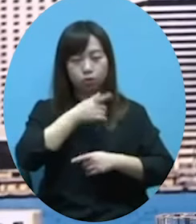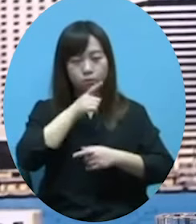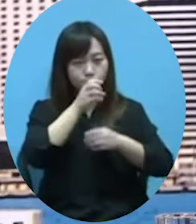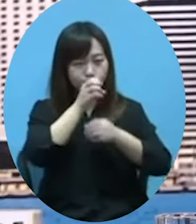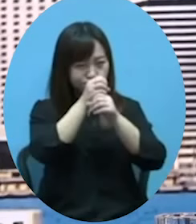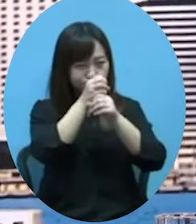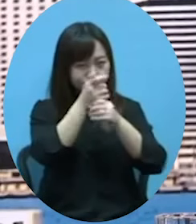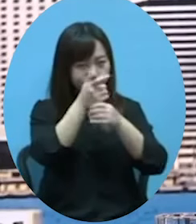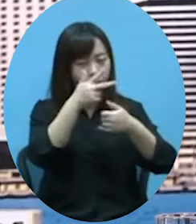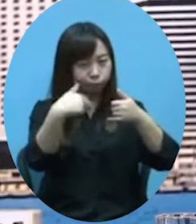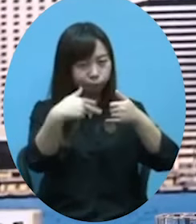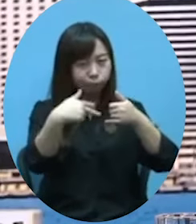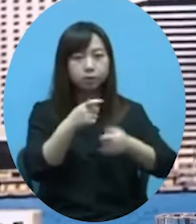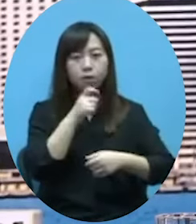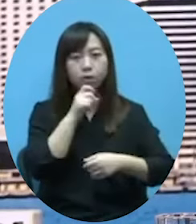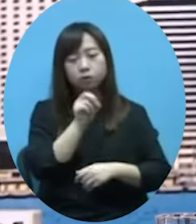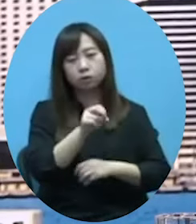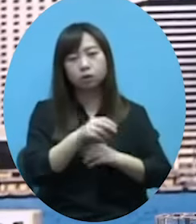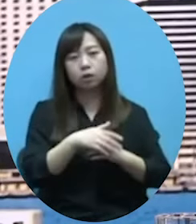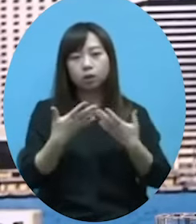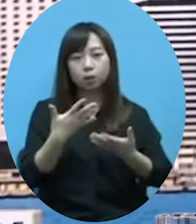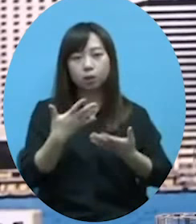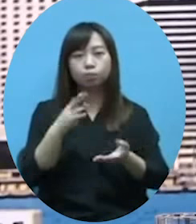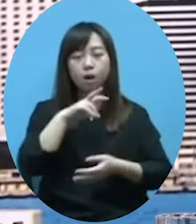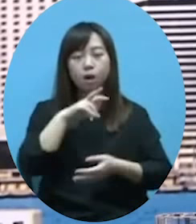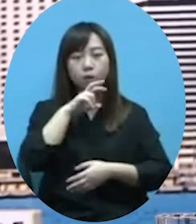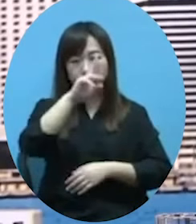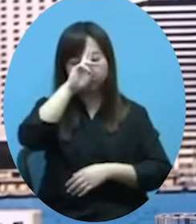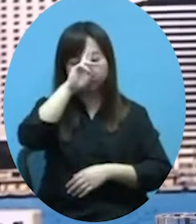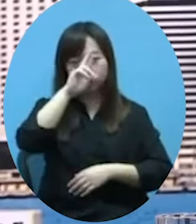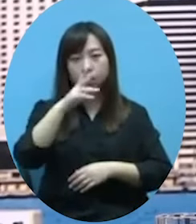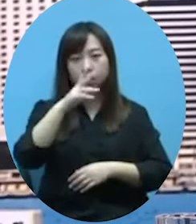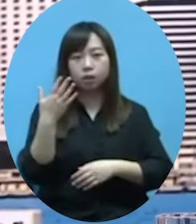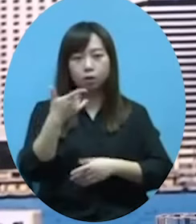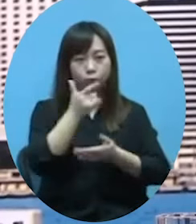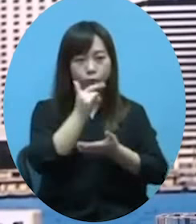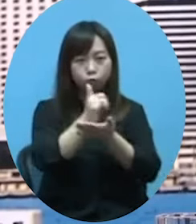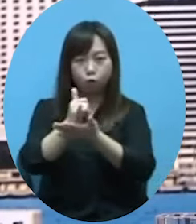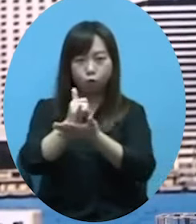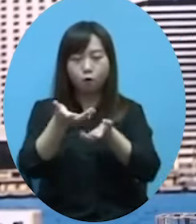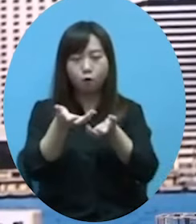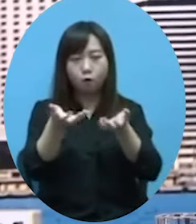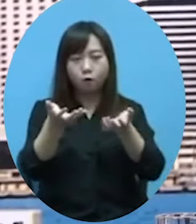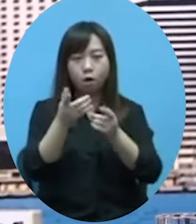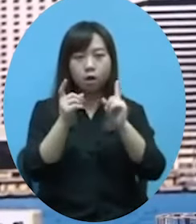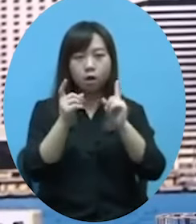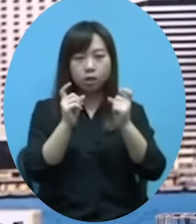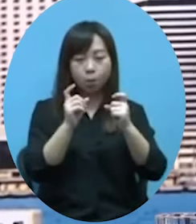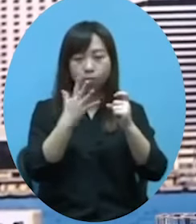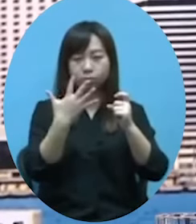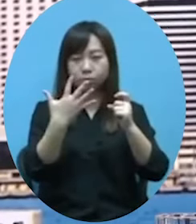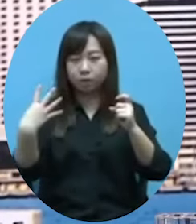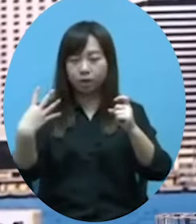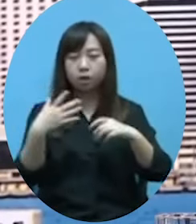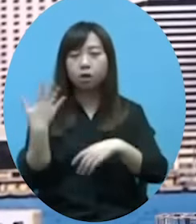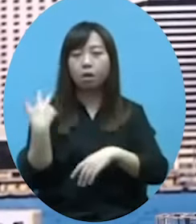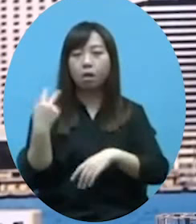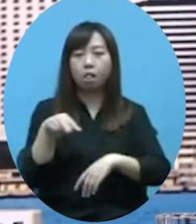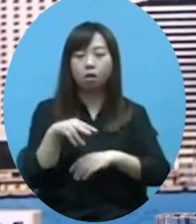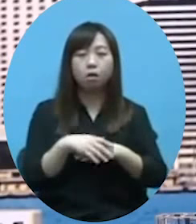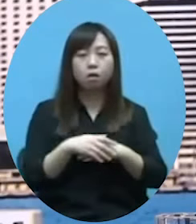觀察的去到今天的中午52點呢我們的負額病床的數目是954張和昨天一樣呢